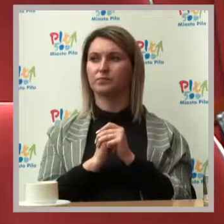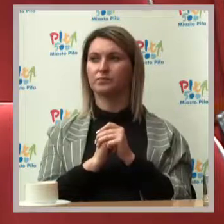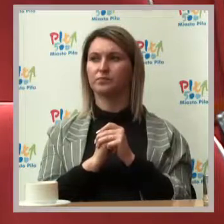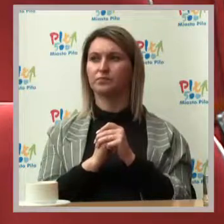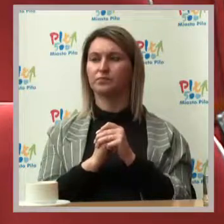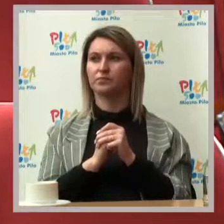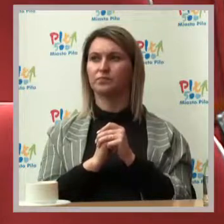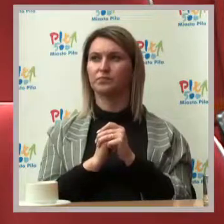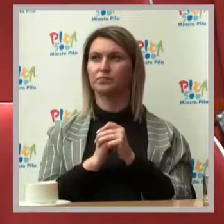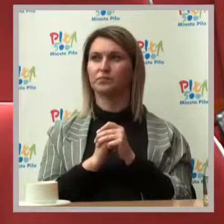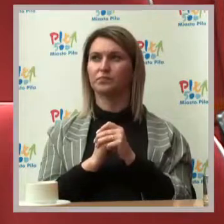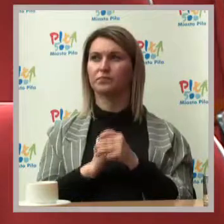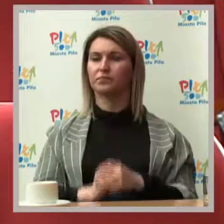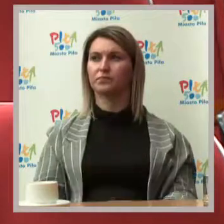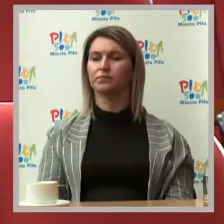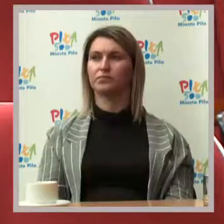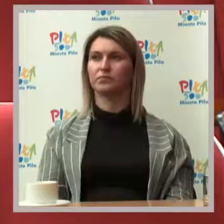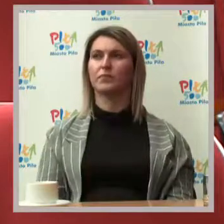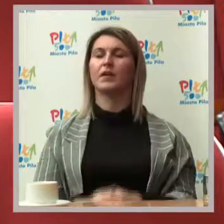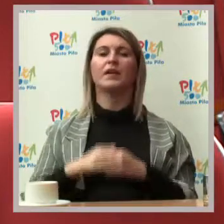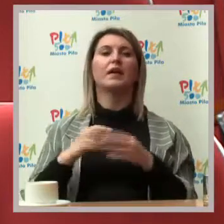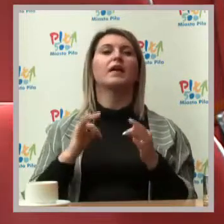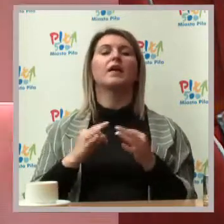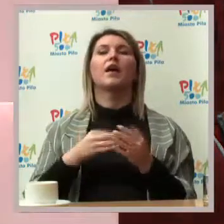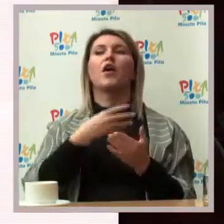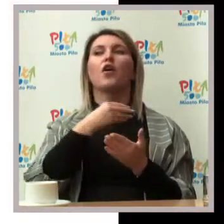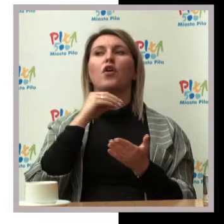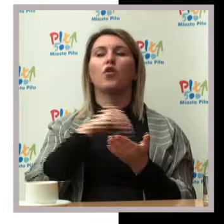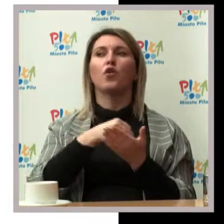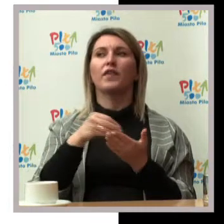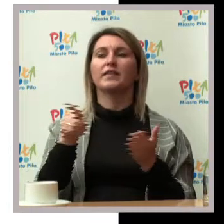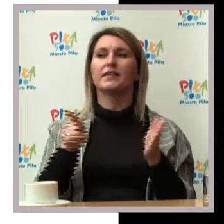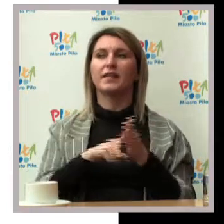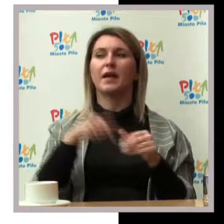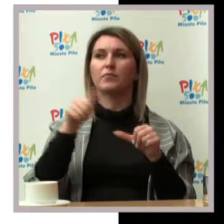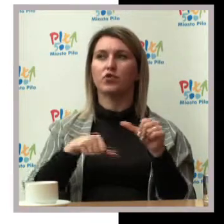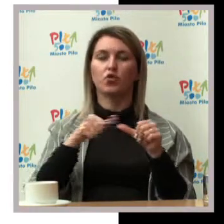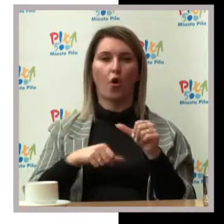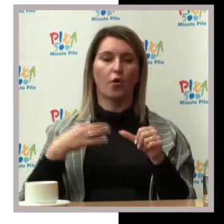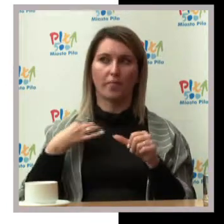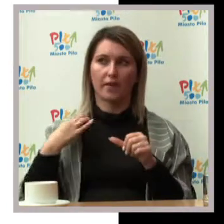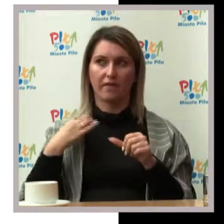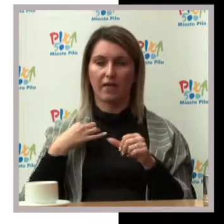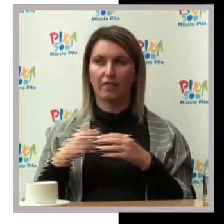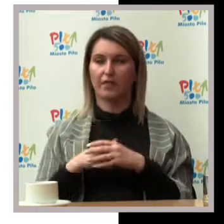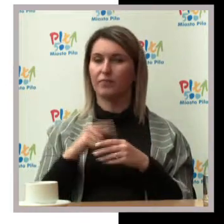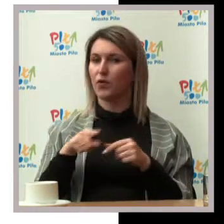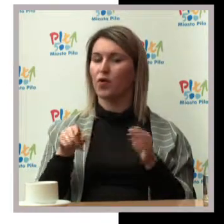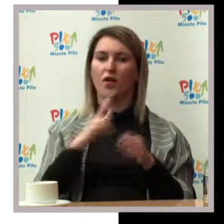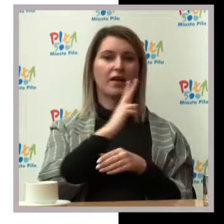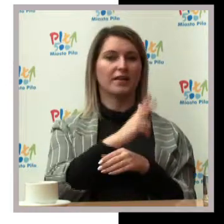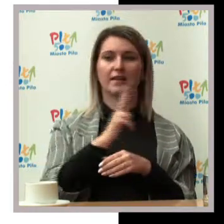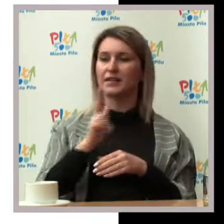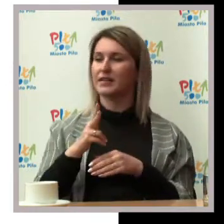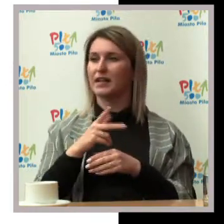kwoty 33 milionów złotych. Dotacje dla przedszkoli niepublicznych. To również jeden z elementów, który każdorazowo omawiamy i przedstawiamy